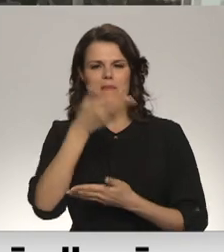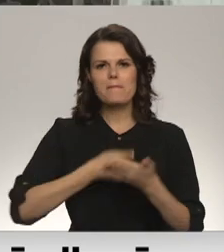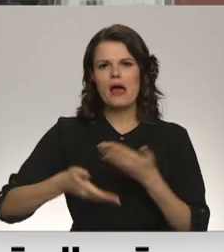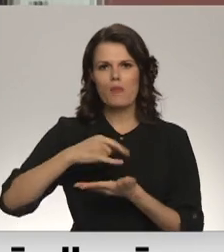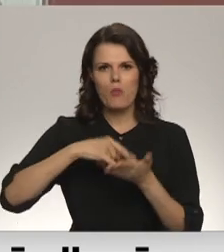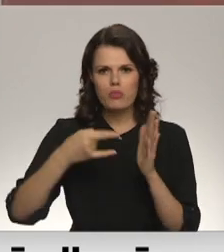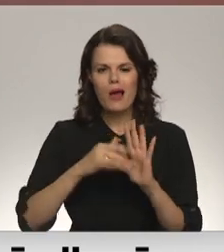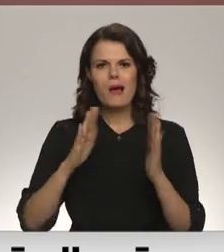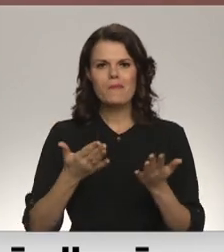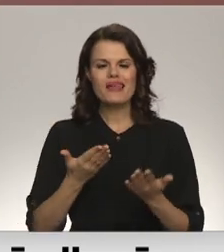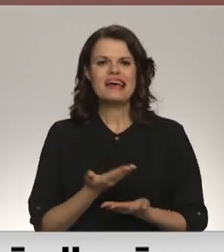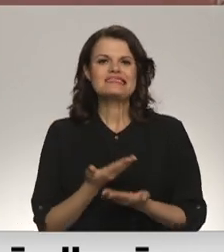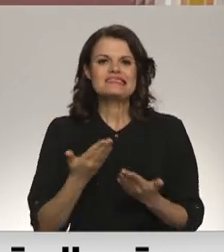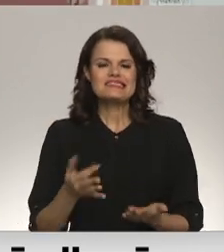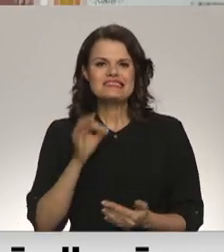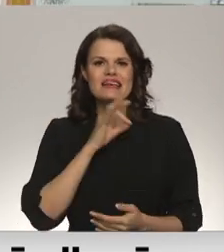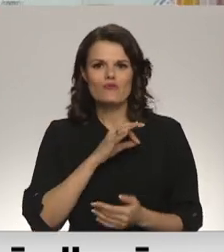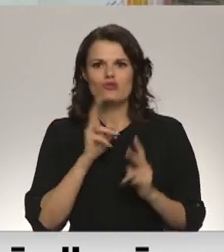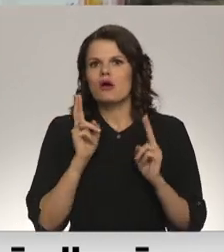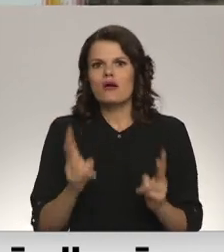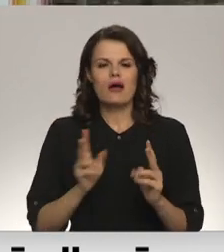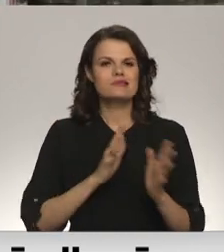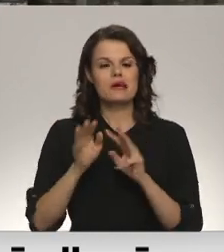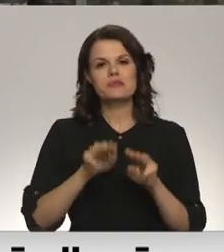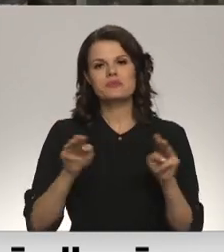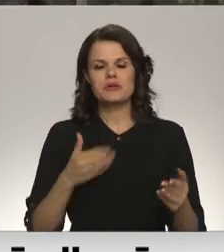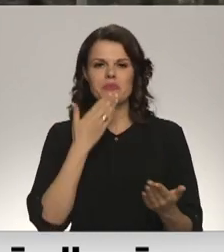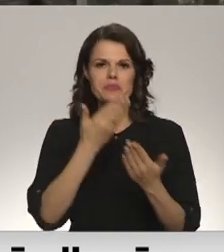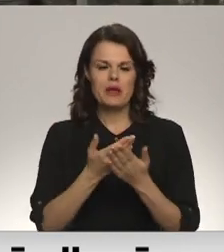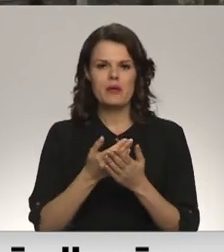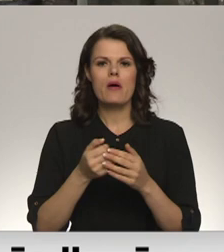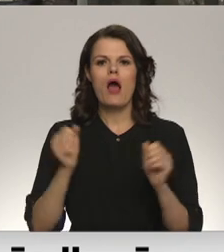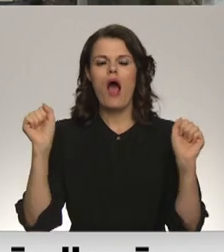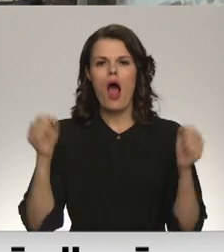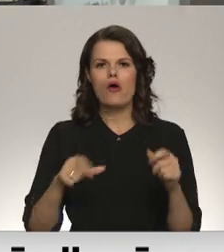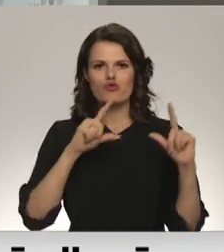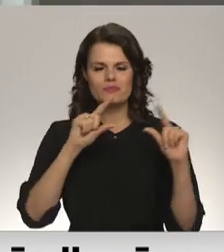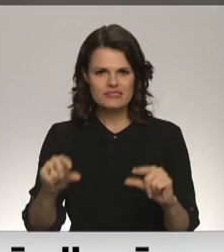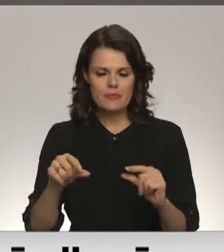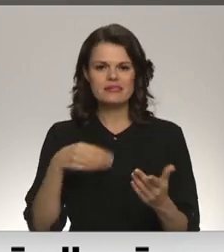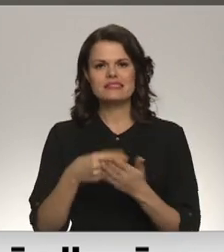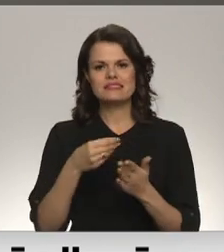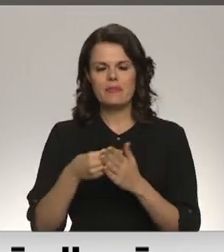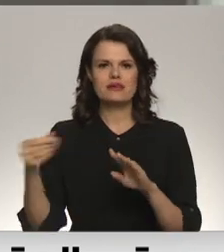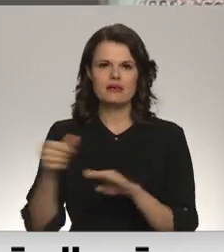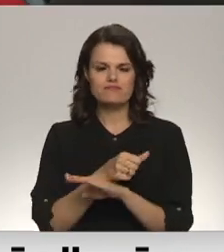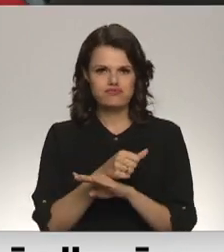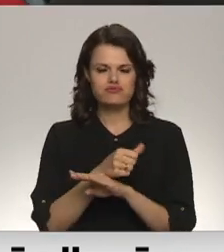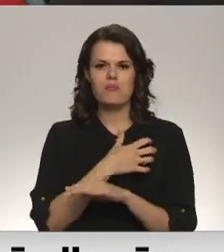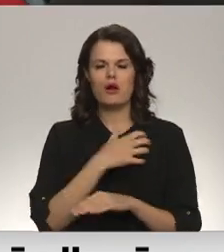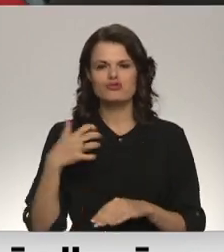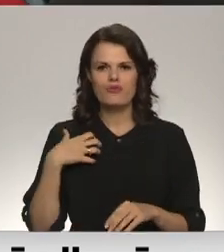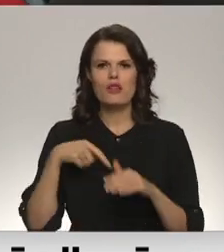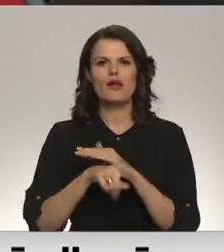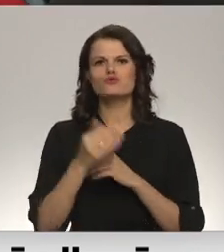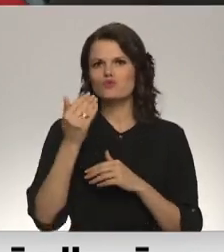Tikmēr izdzīvošanai līdz apvedceļam satiksmes ministrs piedāvā ātrumu slāpēšanu, kam izmaksas varētu sekt pašvaldību. Tas